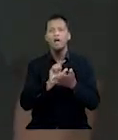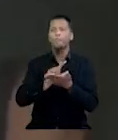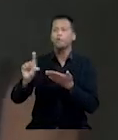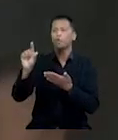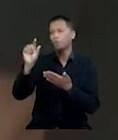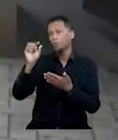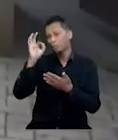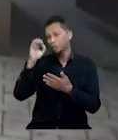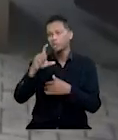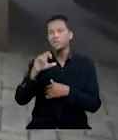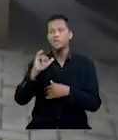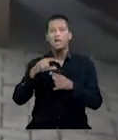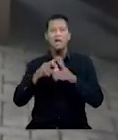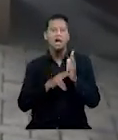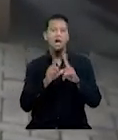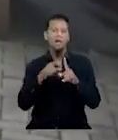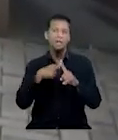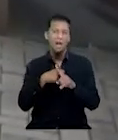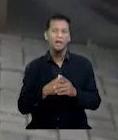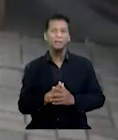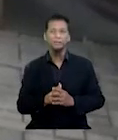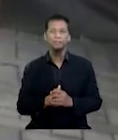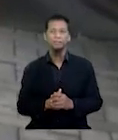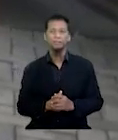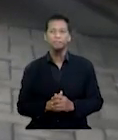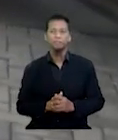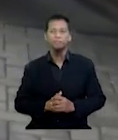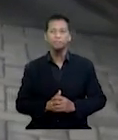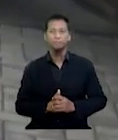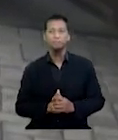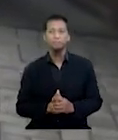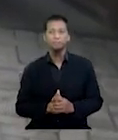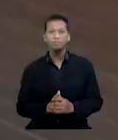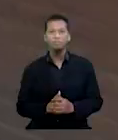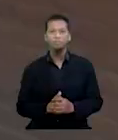Cilandak. Dari Jakarta, Helmi Sajangbati, iNews, melaporkan.